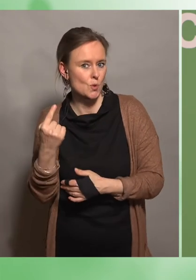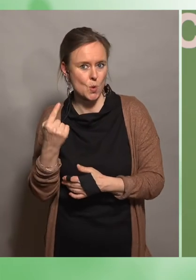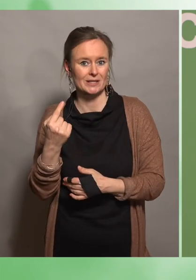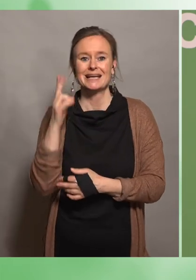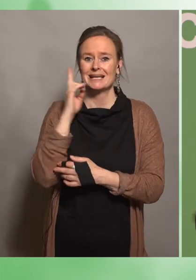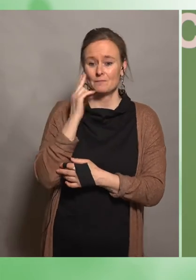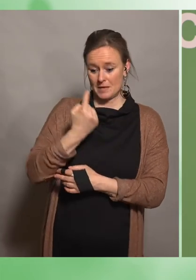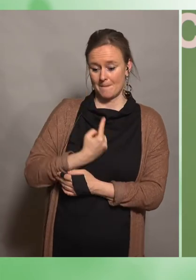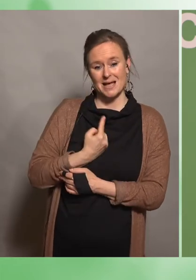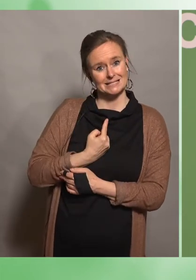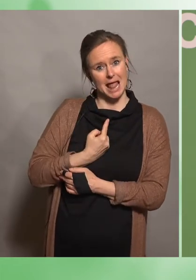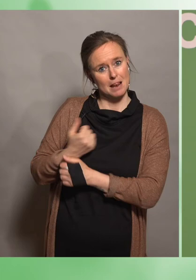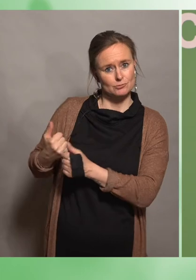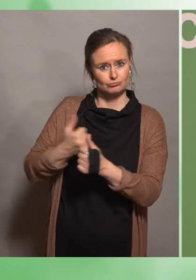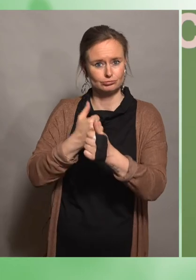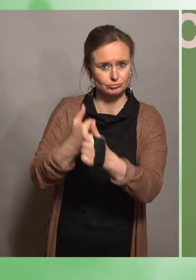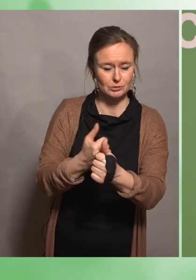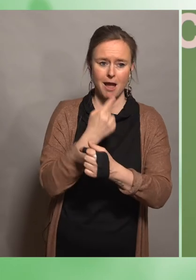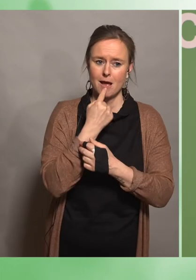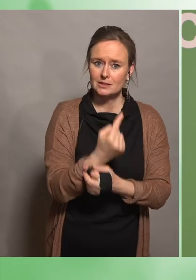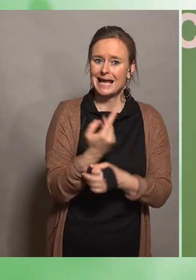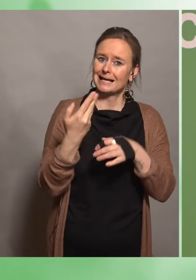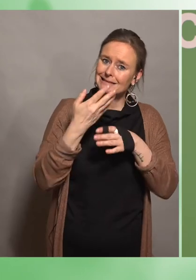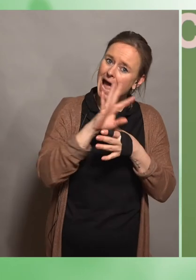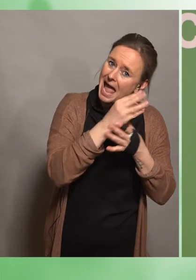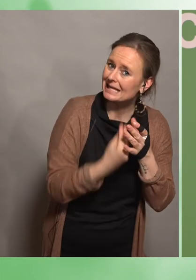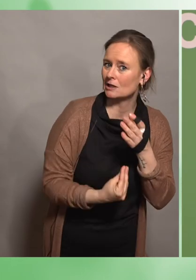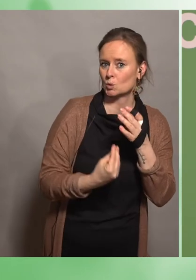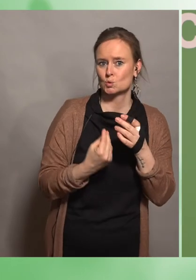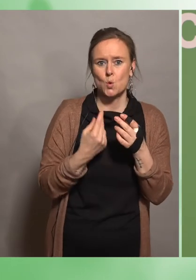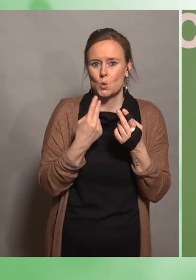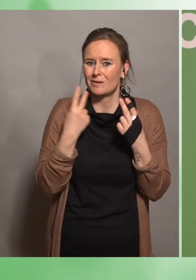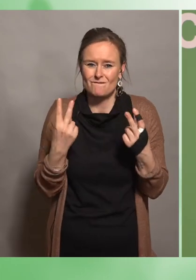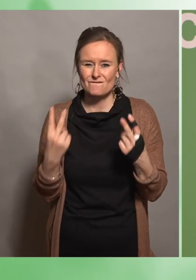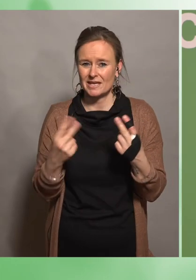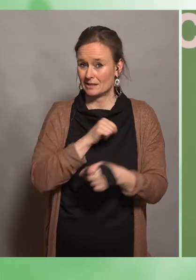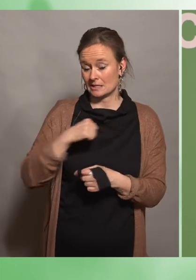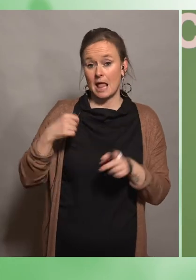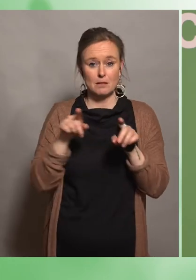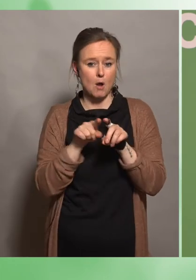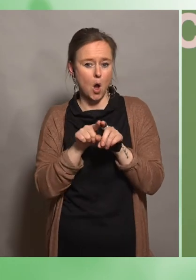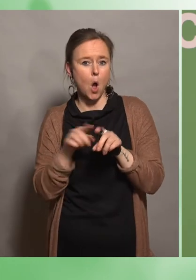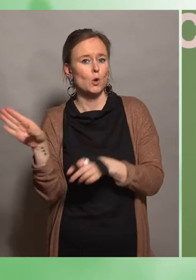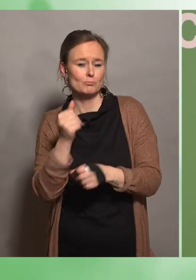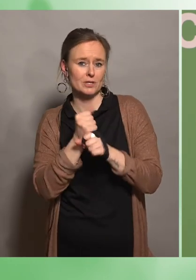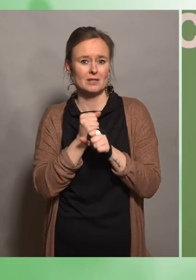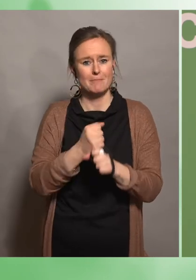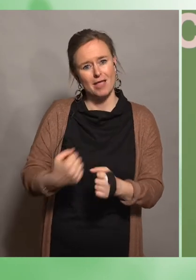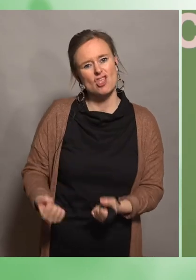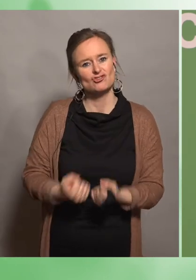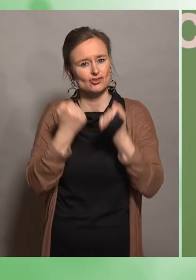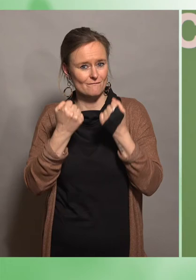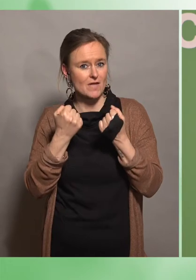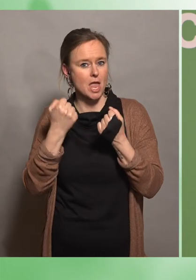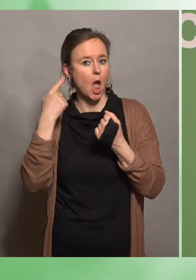Menschen, sagt, Inklusion ist wichtig. Ich habe selber einen Mitarbeiter, der schwer hörbehindert ist, der ist eine, wie